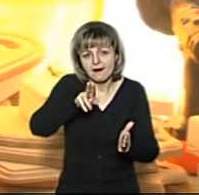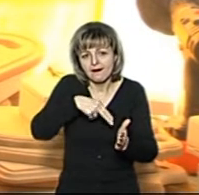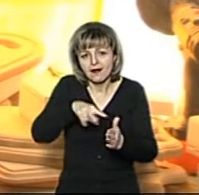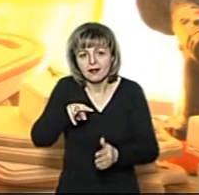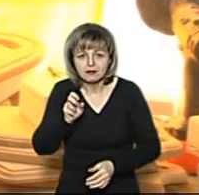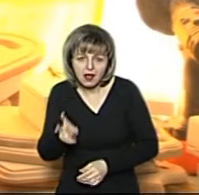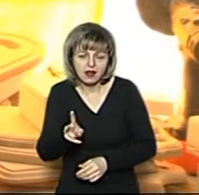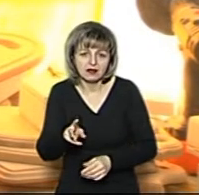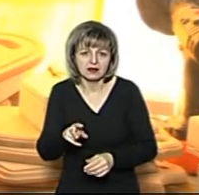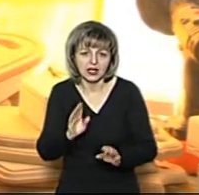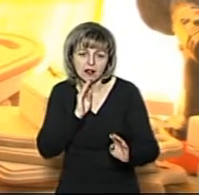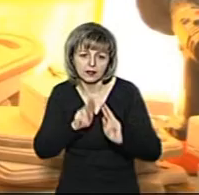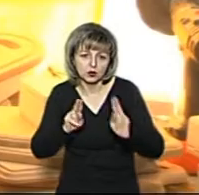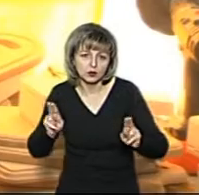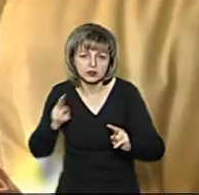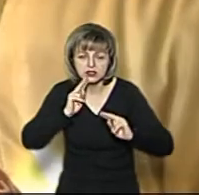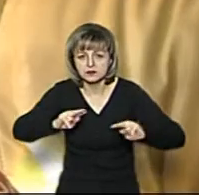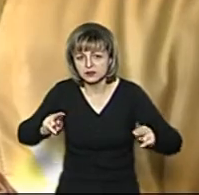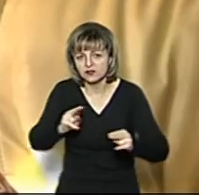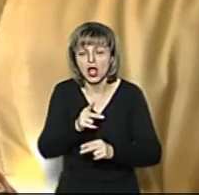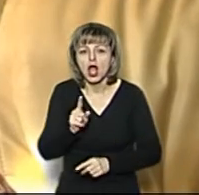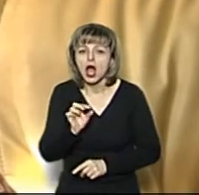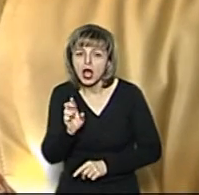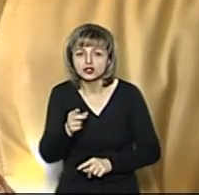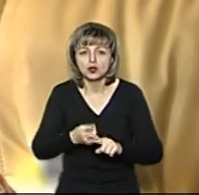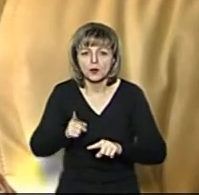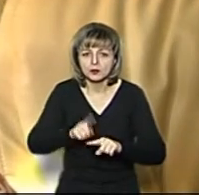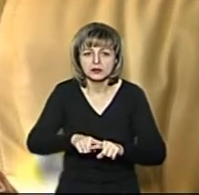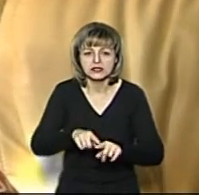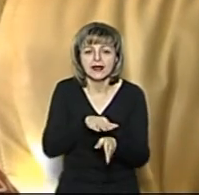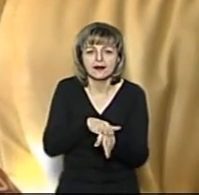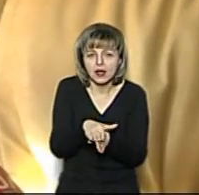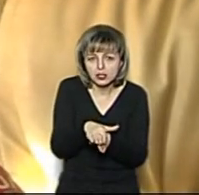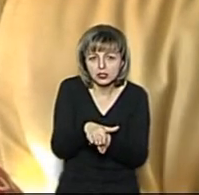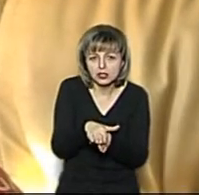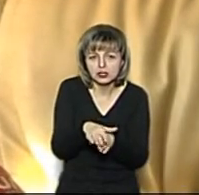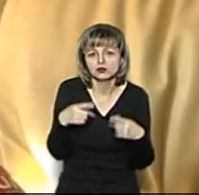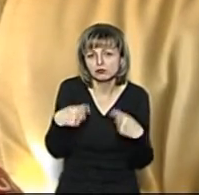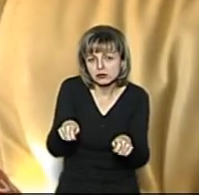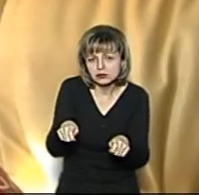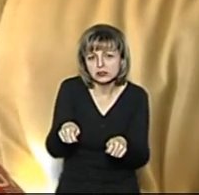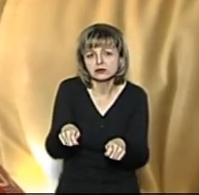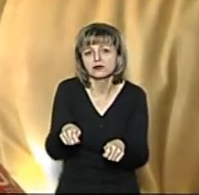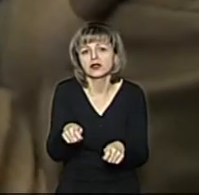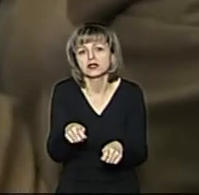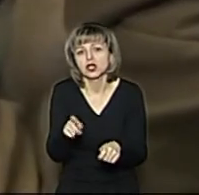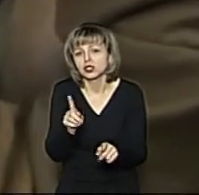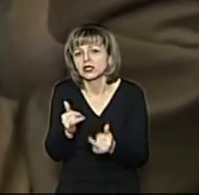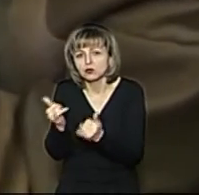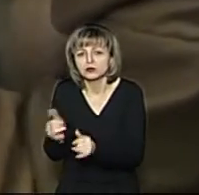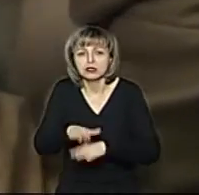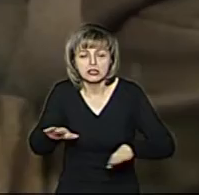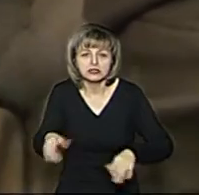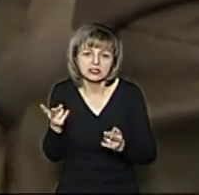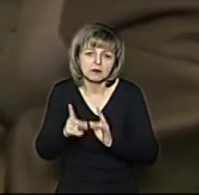і обшиваєш, обклеюєш. А для того, щоб це реалізувати, дати те, що ми хочемо дітям дати, треба